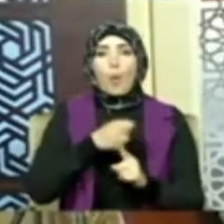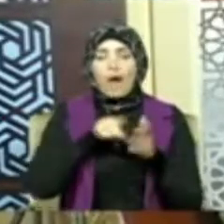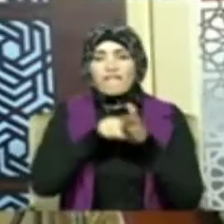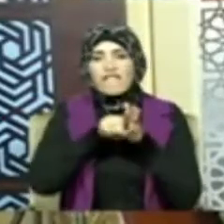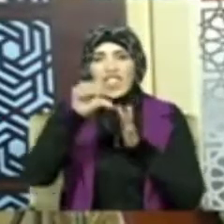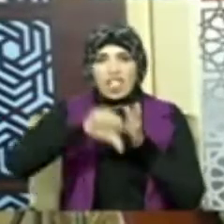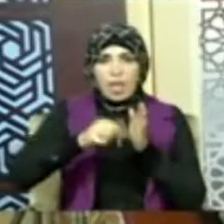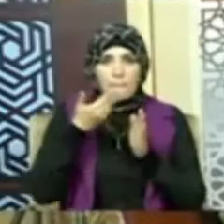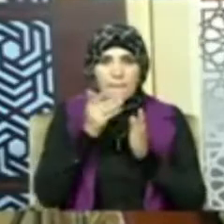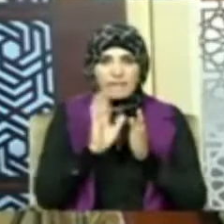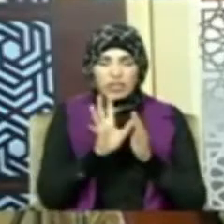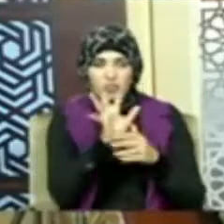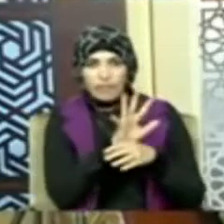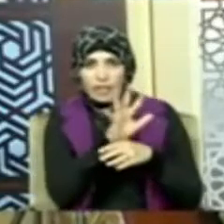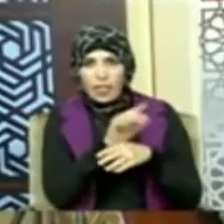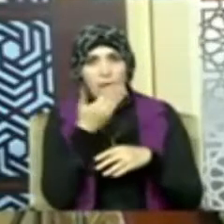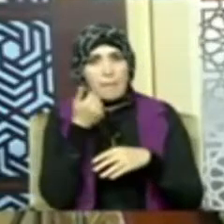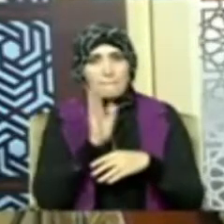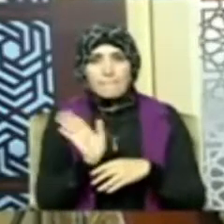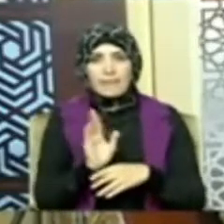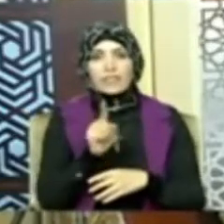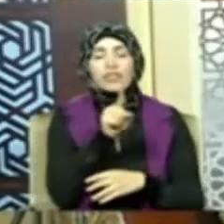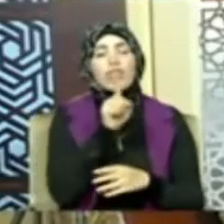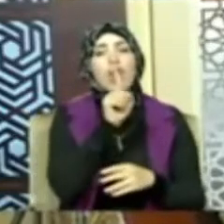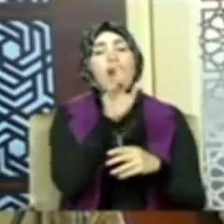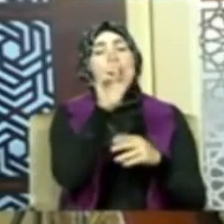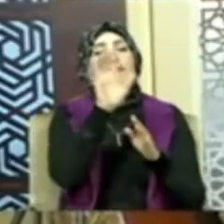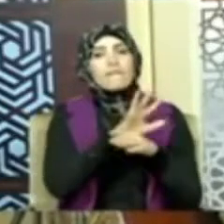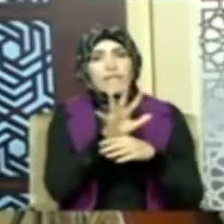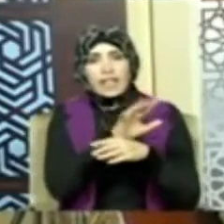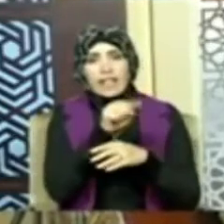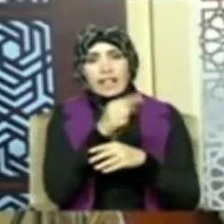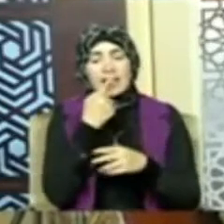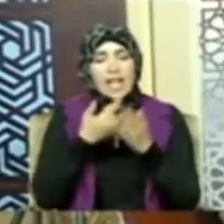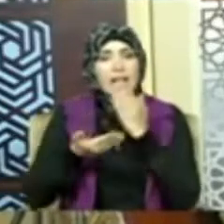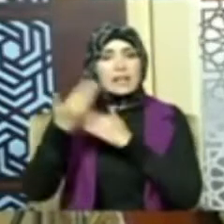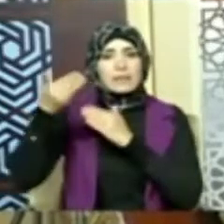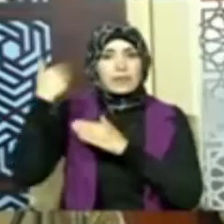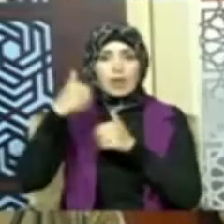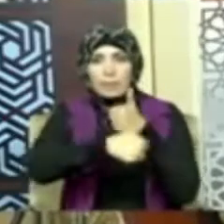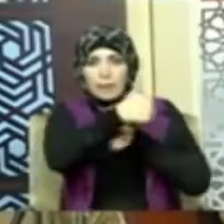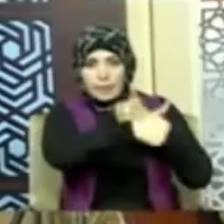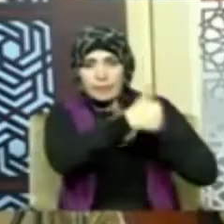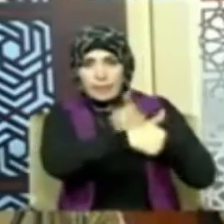يفتنون؟ ولقد فتنا الذين من قبلهم